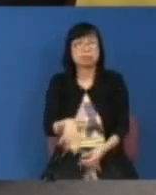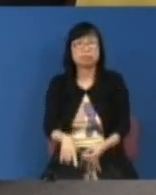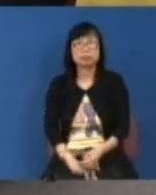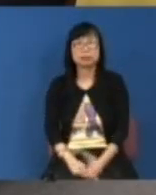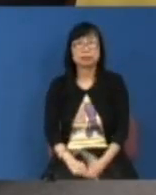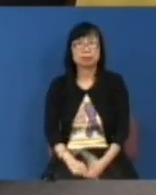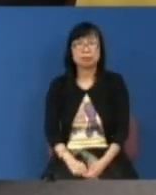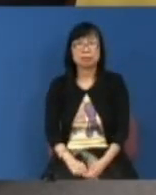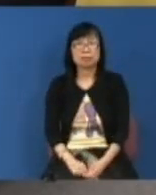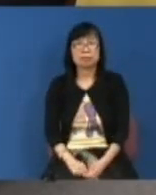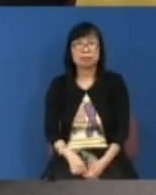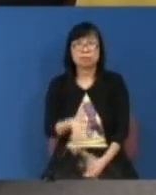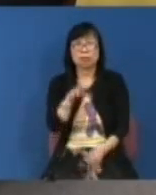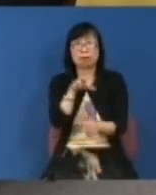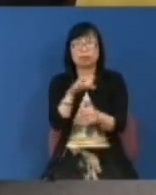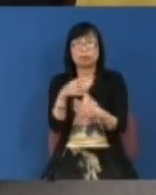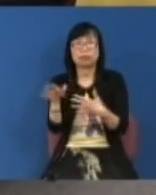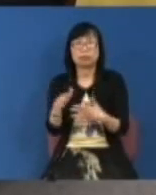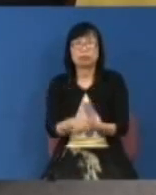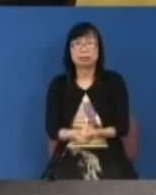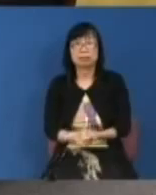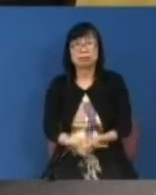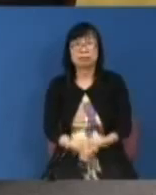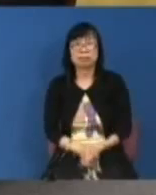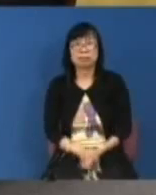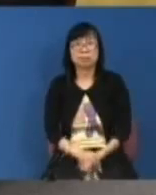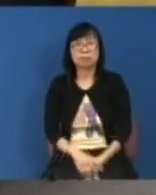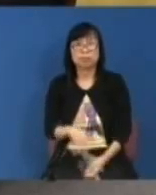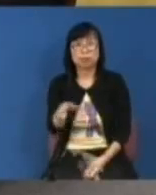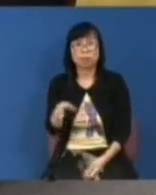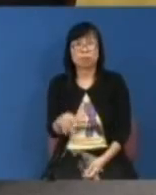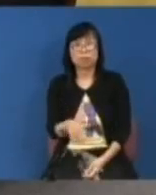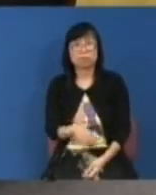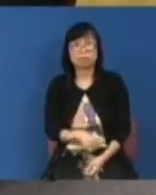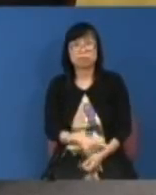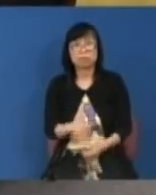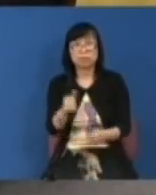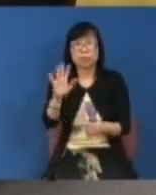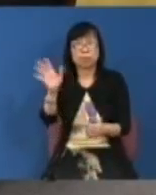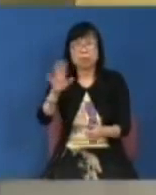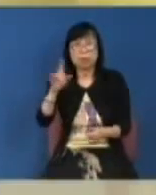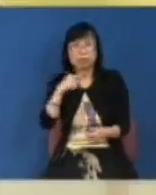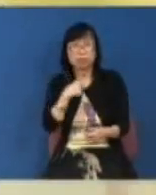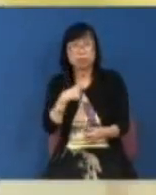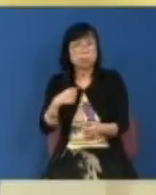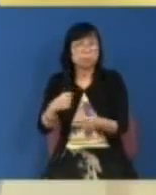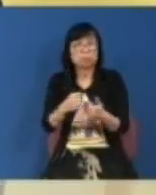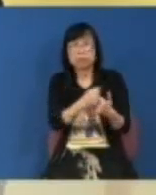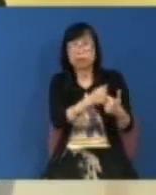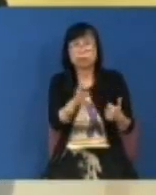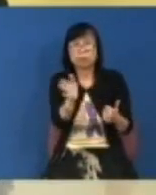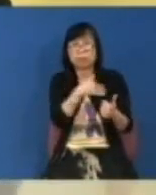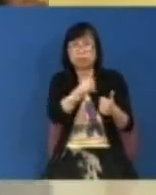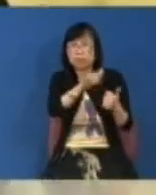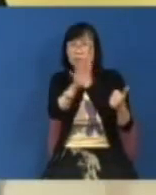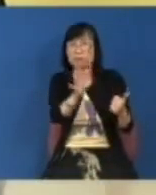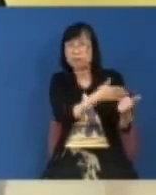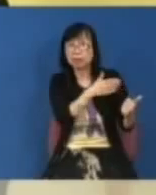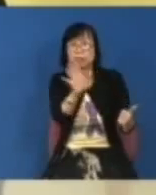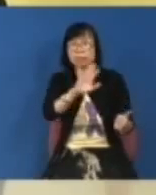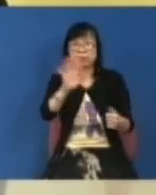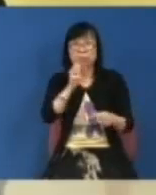咁通過個譴責嘅議案， 想喐你啫嘛？ 唔係喐唔喐？其實佢都未必想喐喎。佢係因為佢覺得佢唔係咁做嘅時候，佢會損失